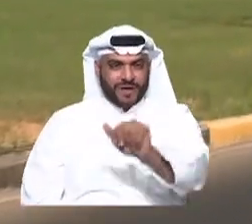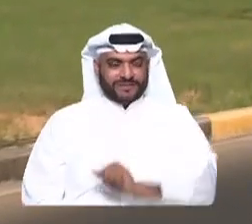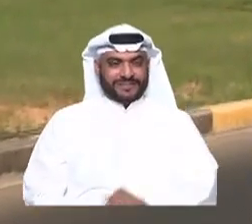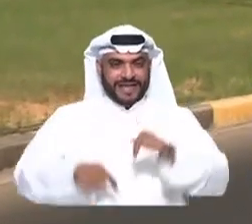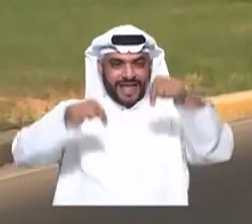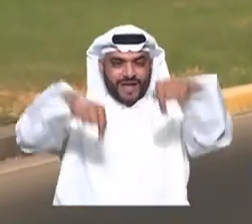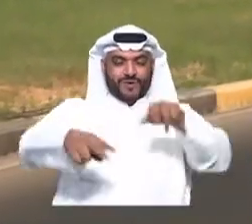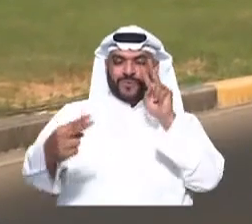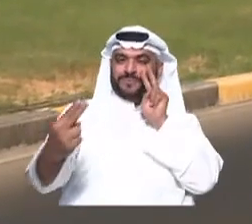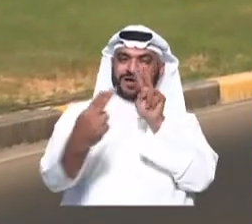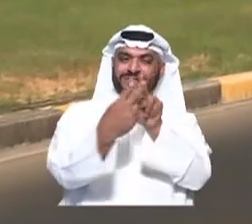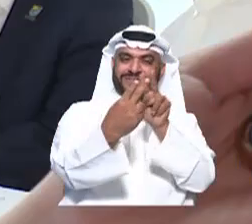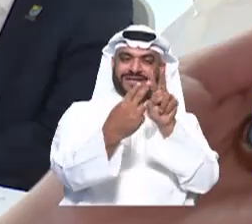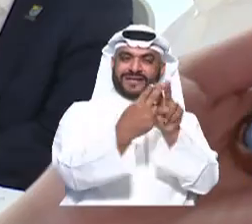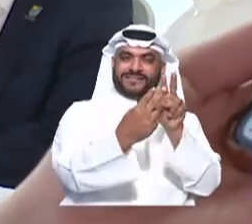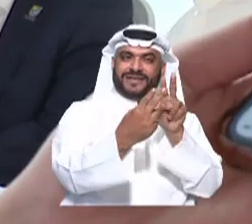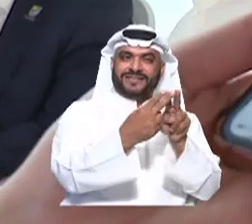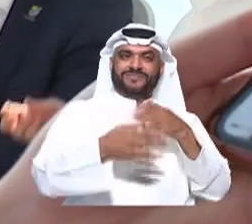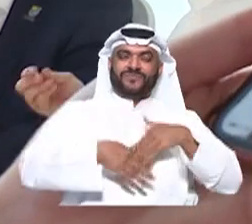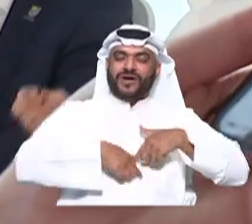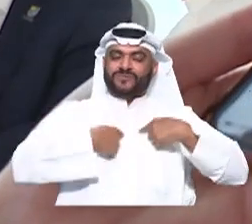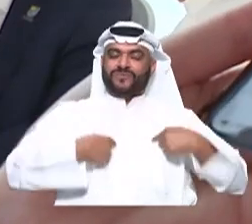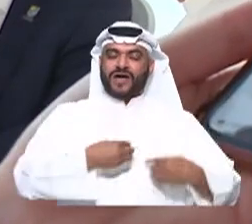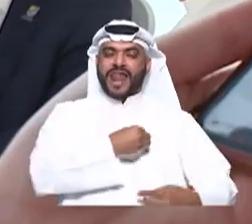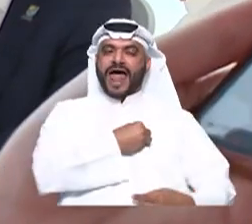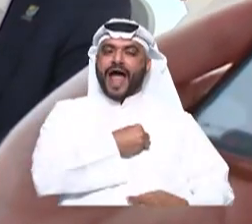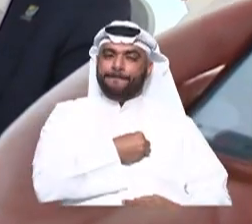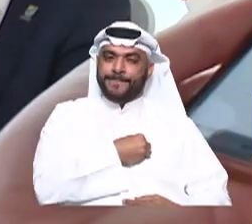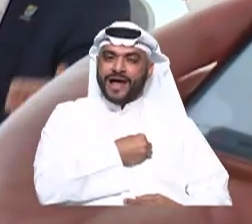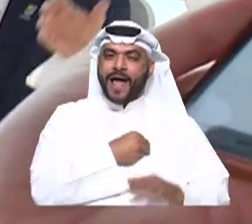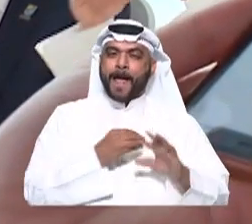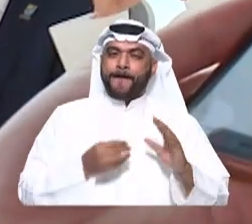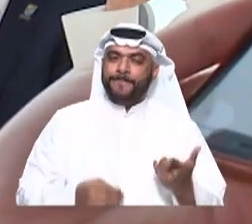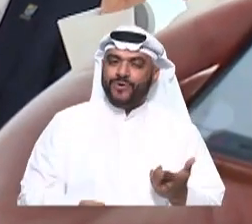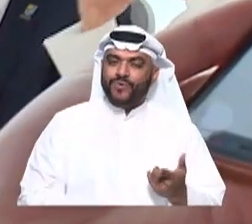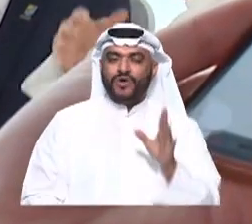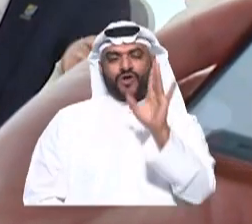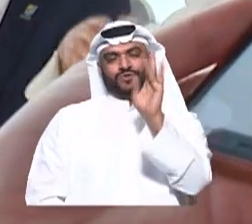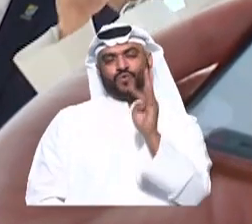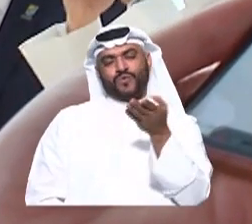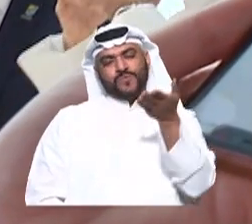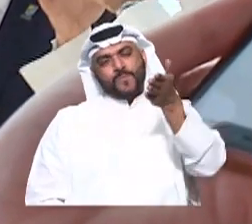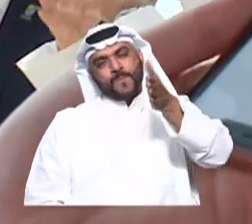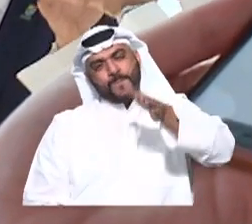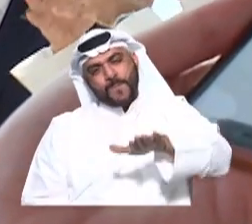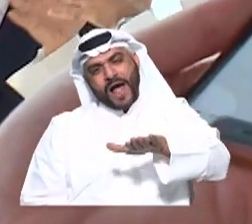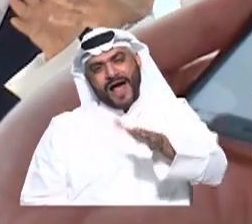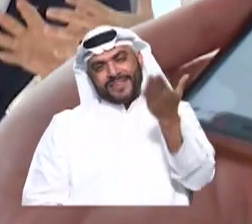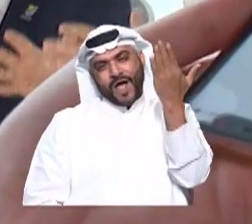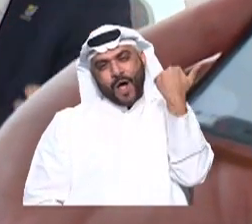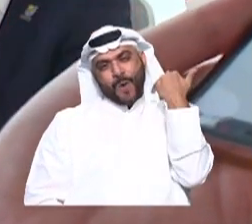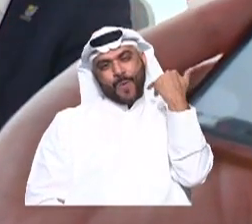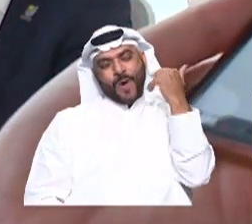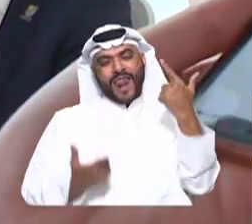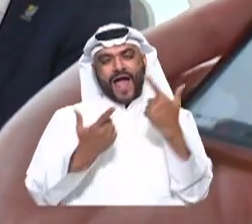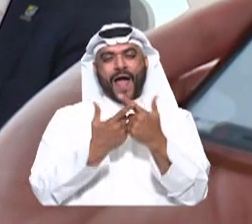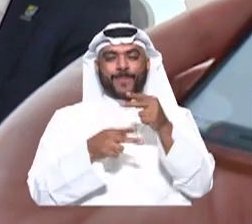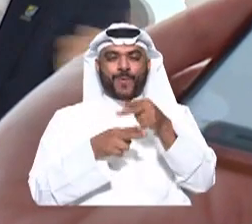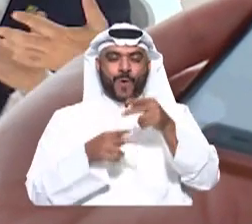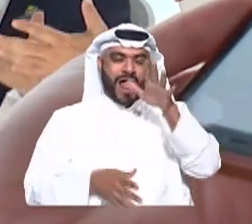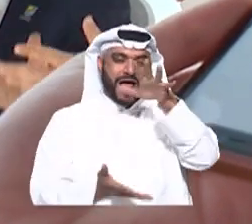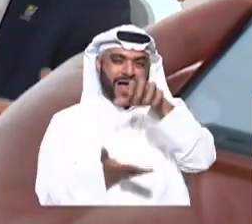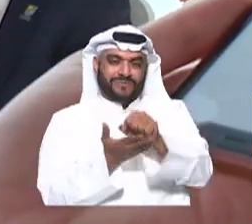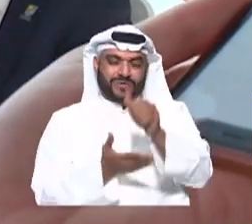مع لقاء الأحبة، والأحبة منه أرامل الشهداء، أم الشهداء، فاليوم نجتمع معاهم في